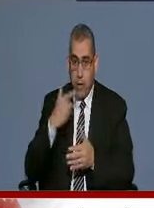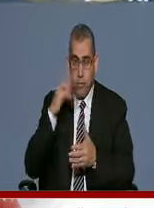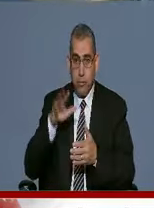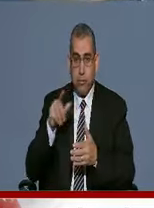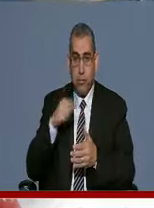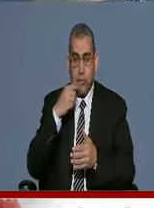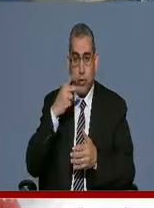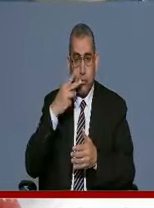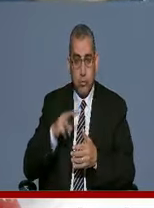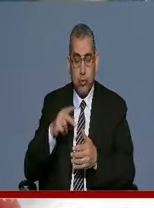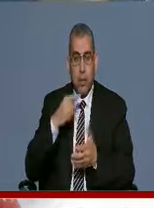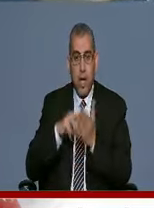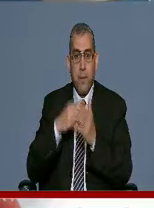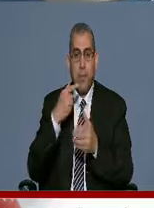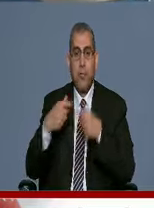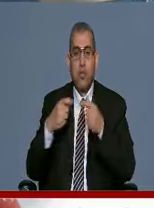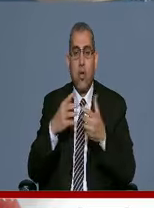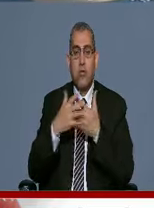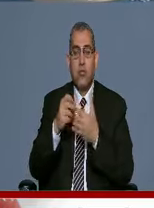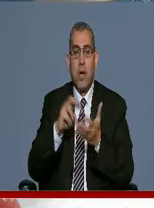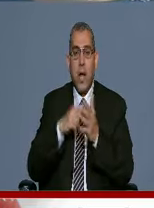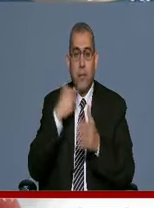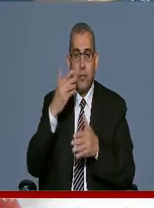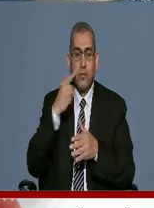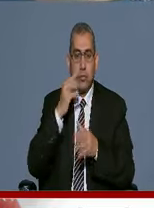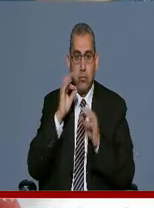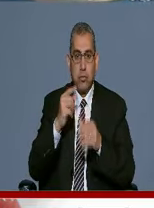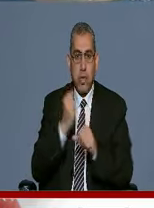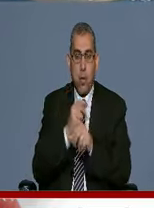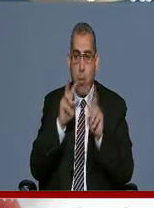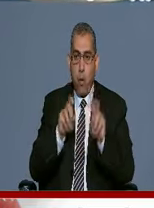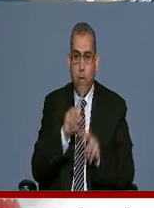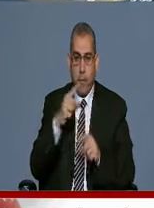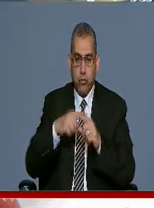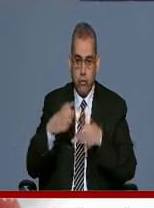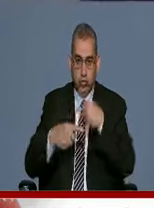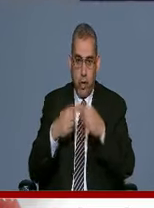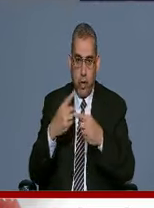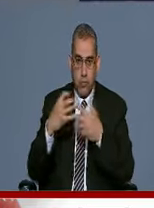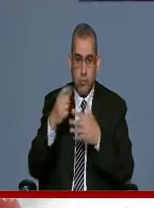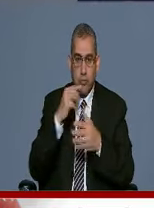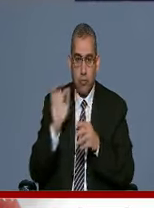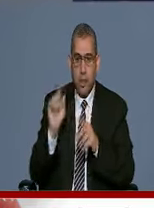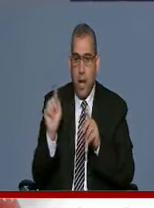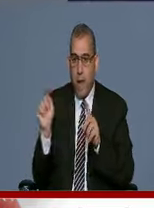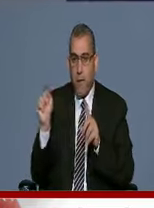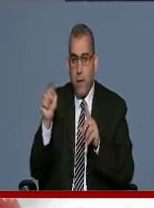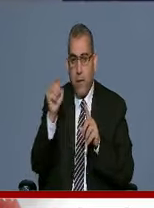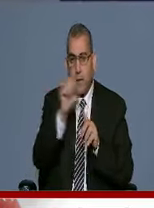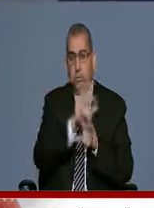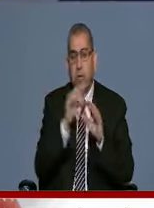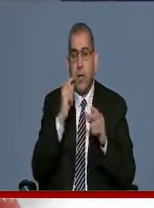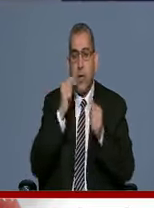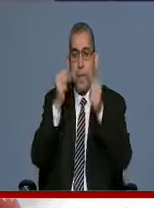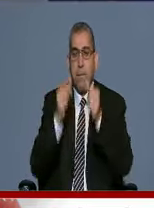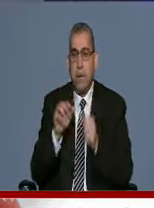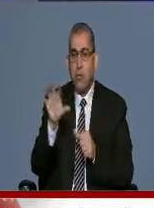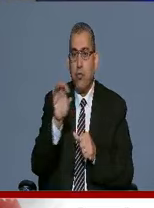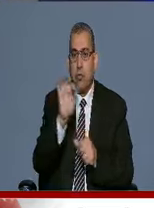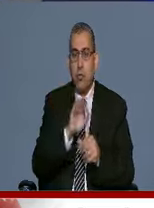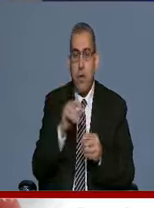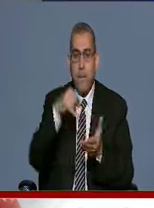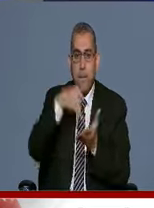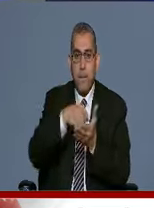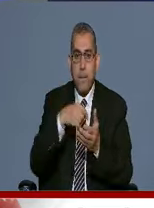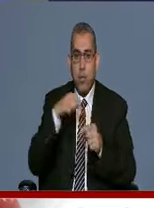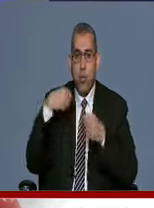فندم استمرار تقديم الخدمات بشكل طبيعي جدا وبدون تأثر، وكمان نقدر نمكن البيانات يا فندم مراكز البيانات في الوزارات